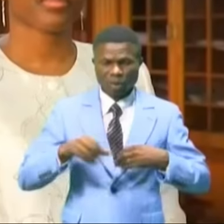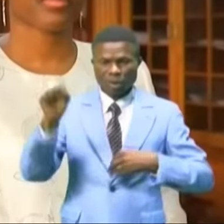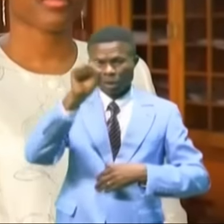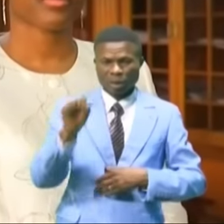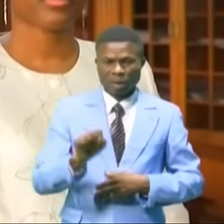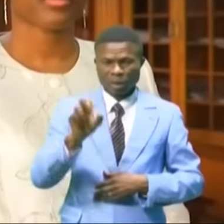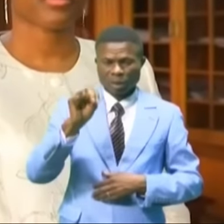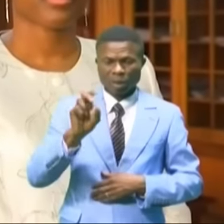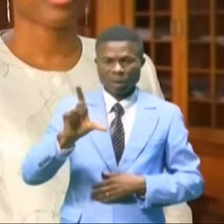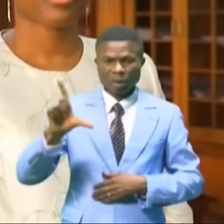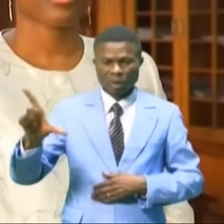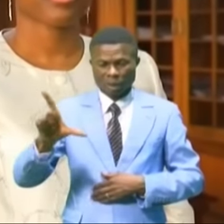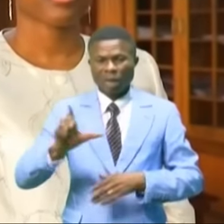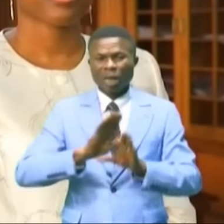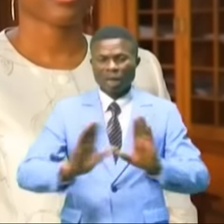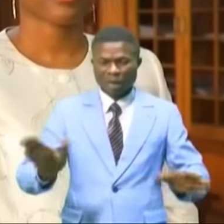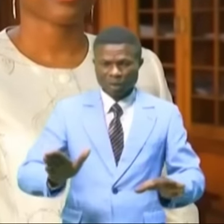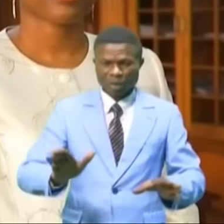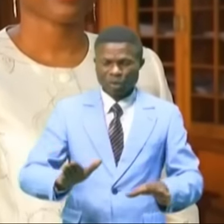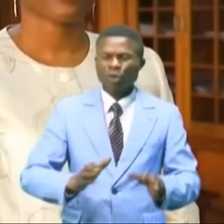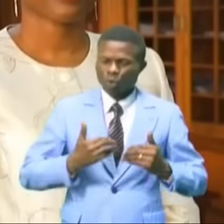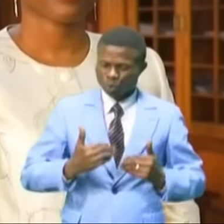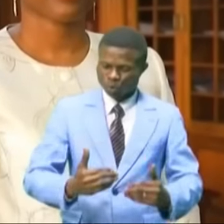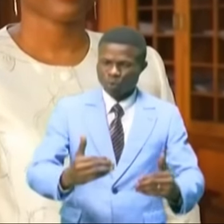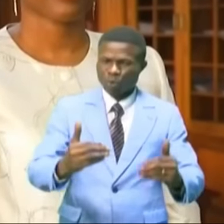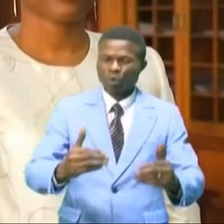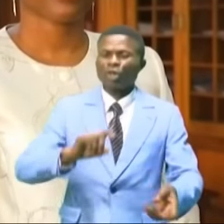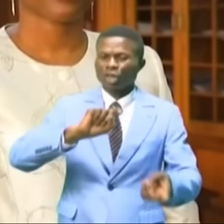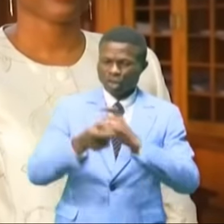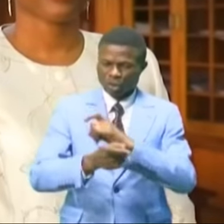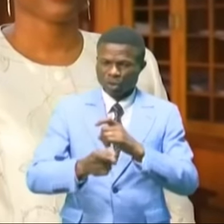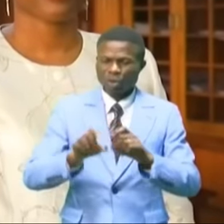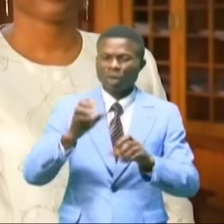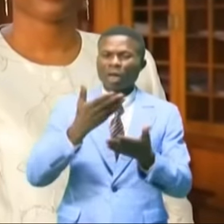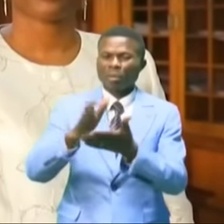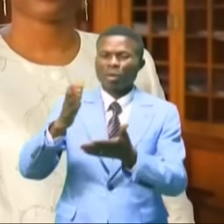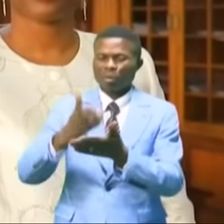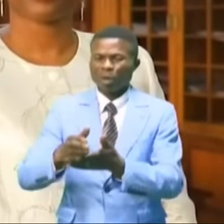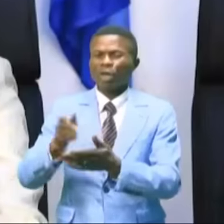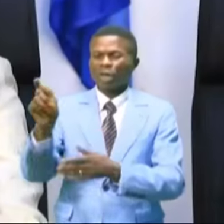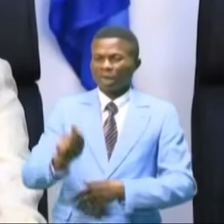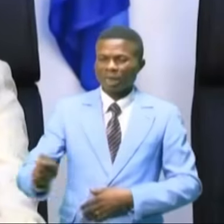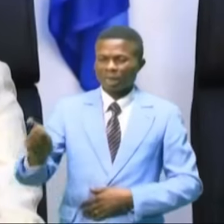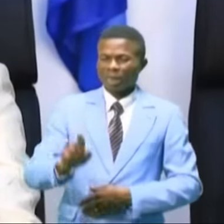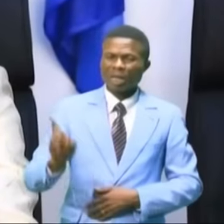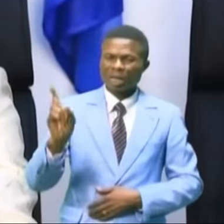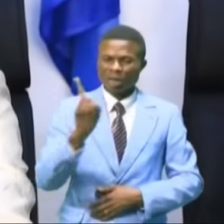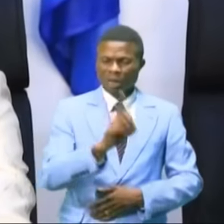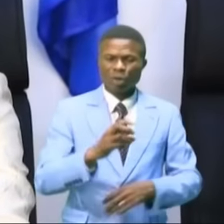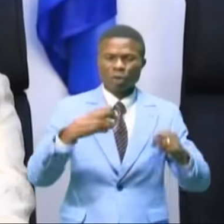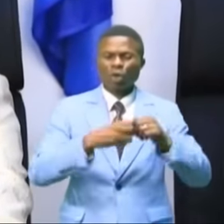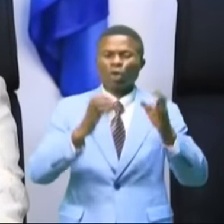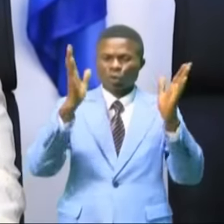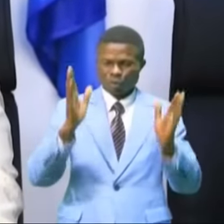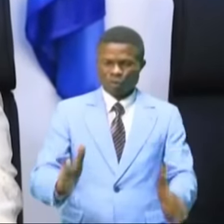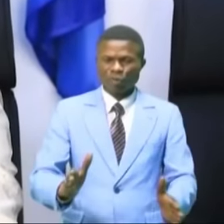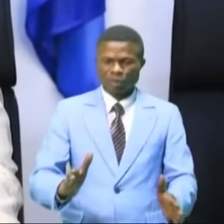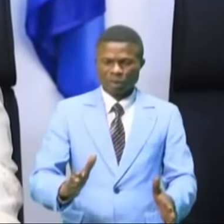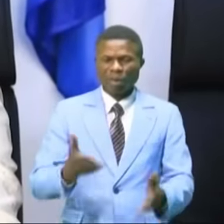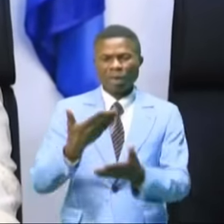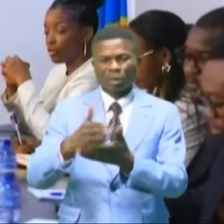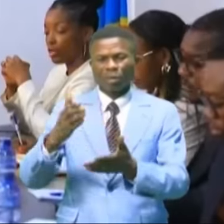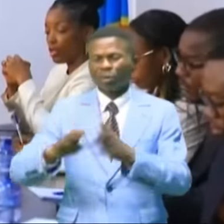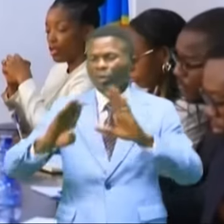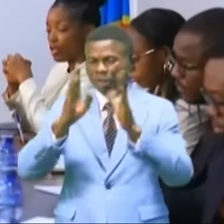aujourd'hui va être en mesure de façon continue d'améliorer district par district la stabilité et la desserte, le service